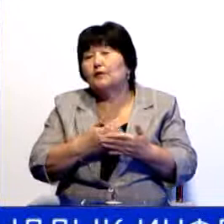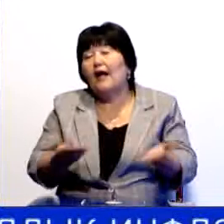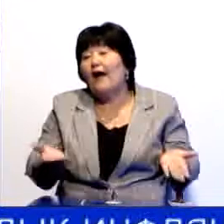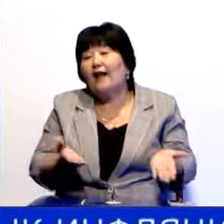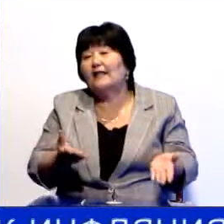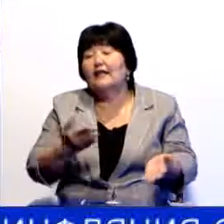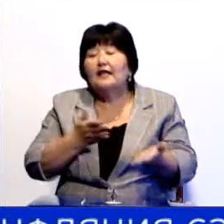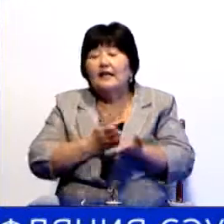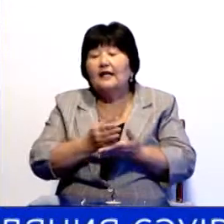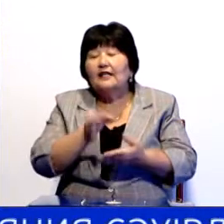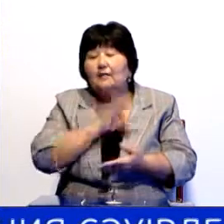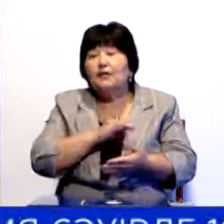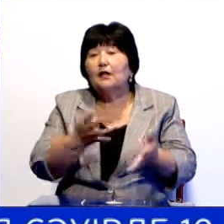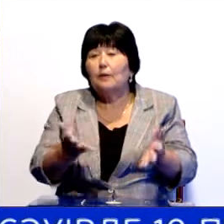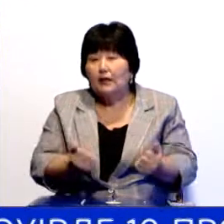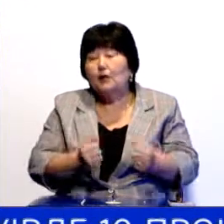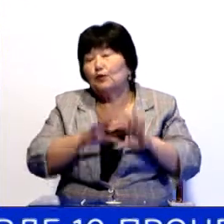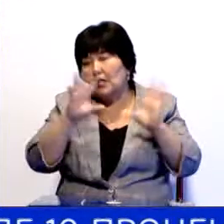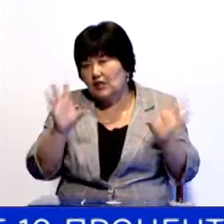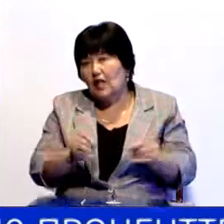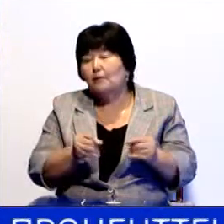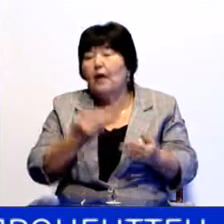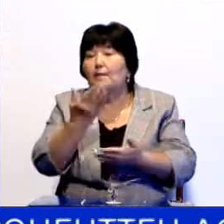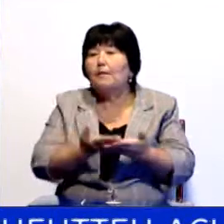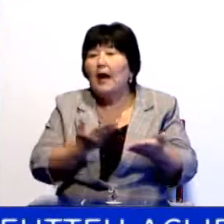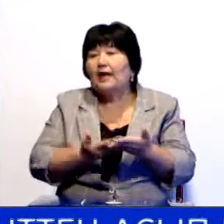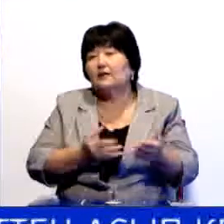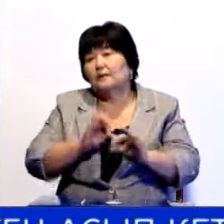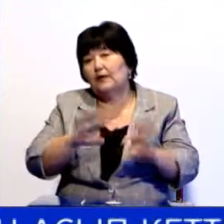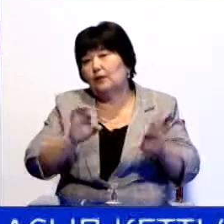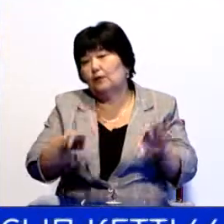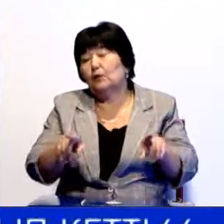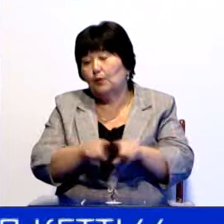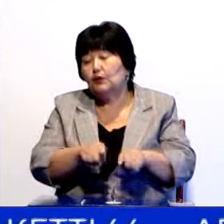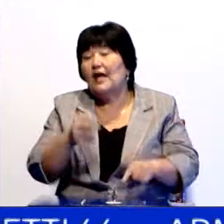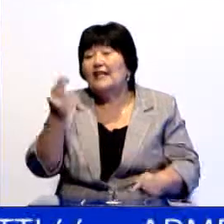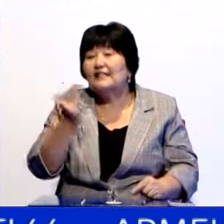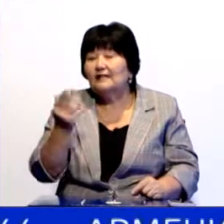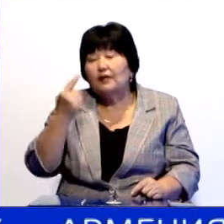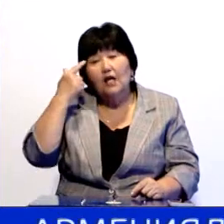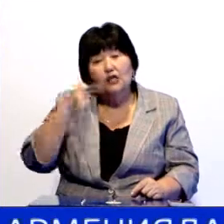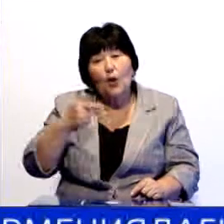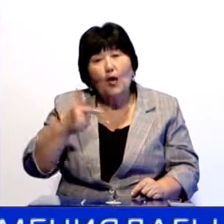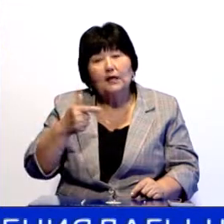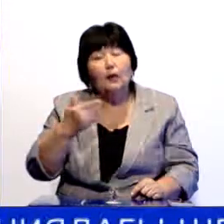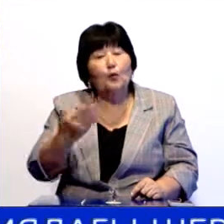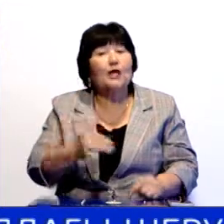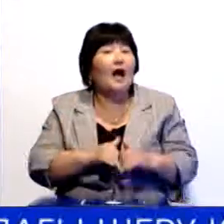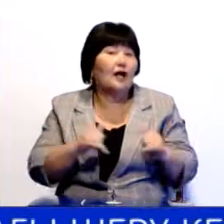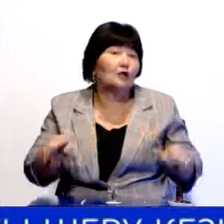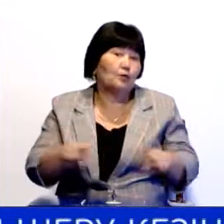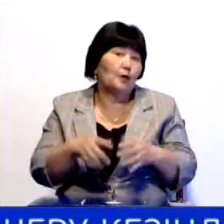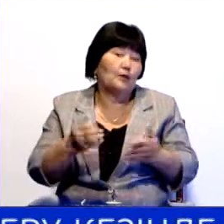қалай пайдалану жөнінде жалпы бағыт-бағдар беру, сонымен қатар осы цифрлық сауаттылықтарын оларын арттыру болып